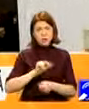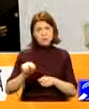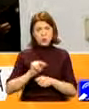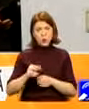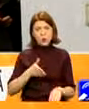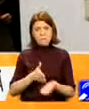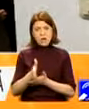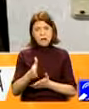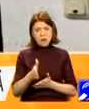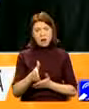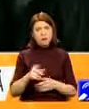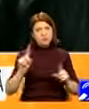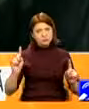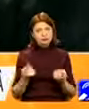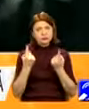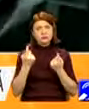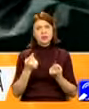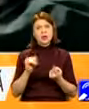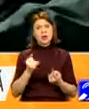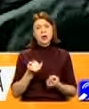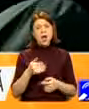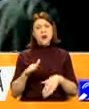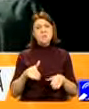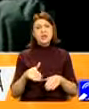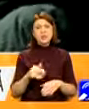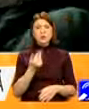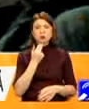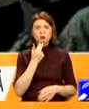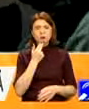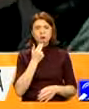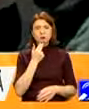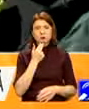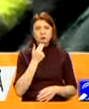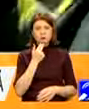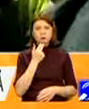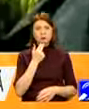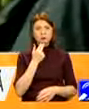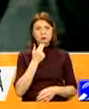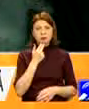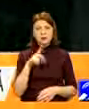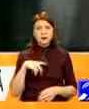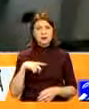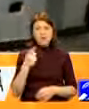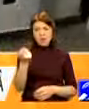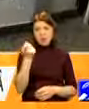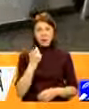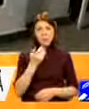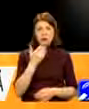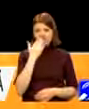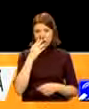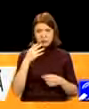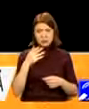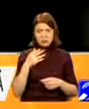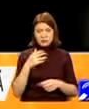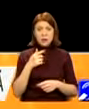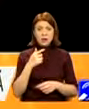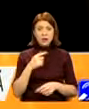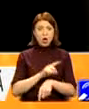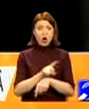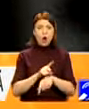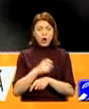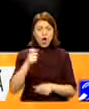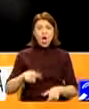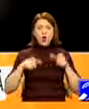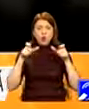permanent al Senatului în același timp ca ministrul de interne Lucian Bode să fie chemat în Parlament la ora guvernului la